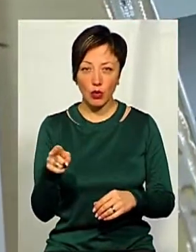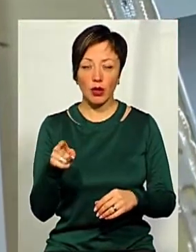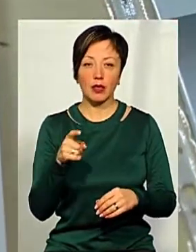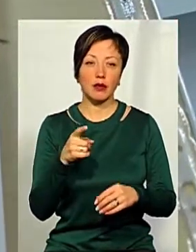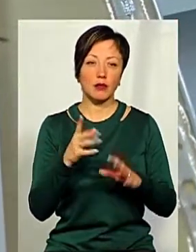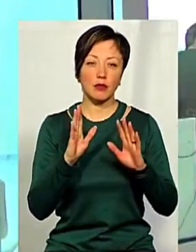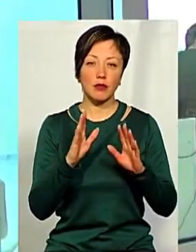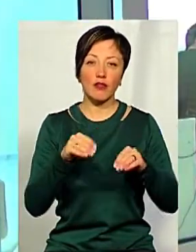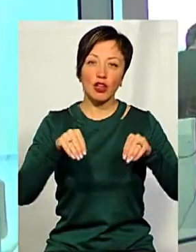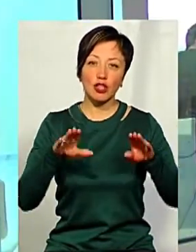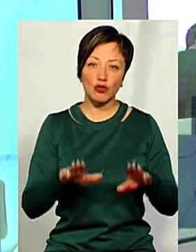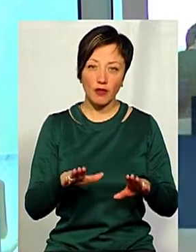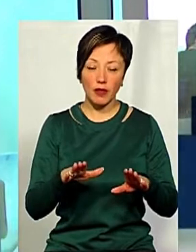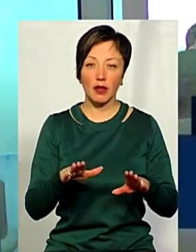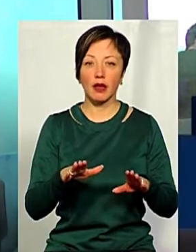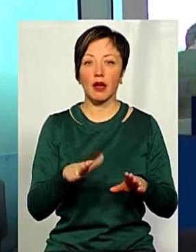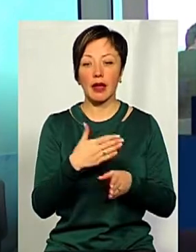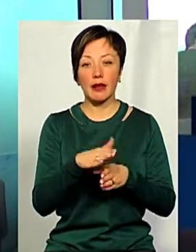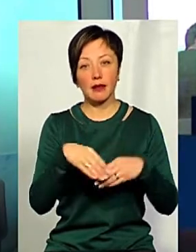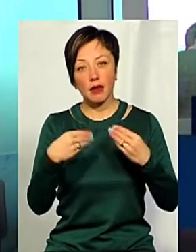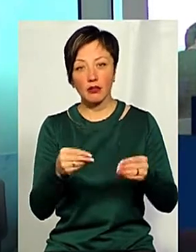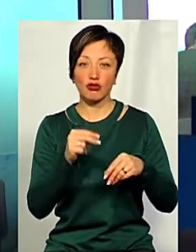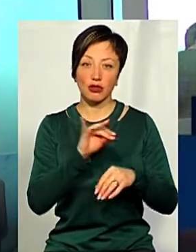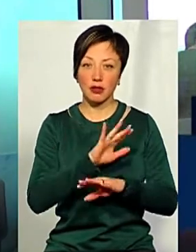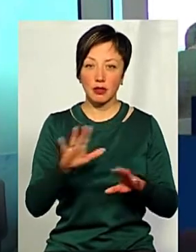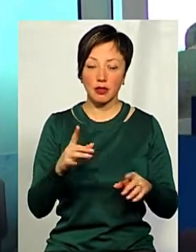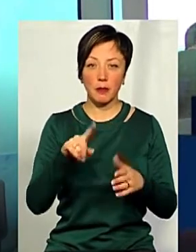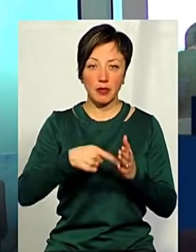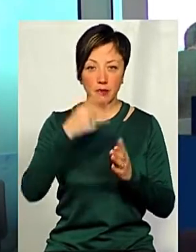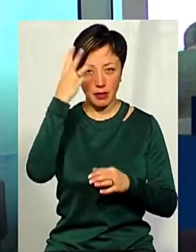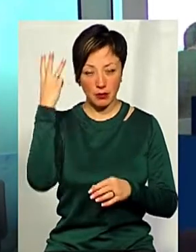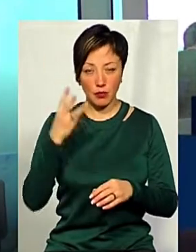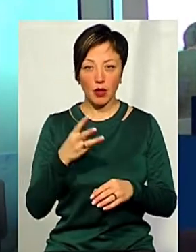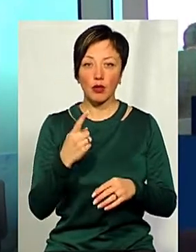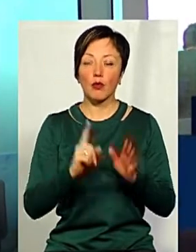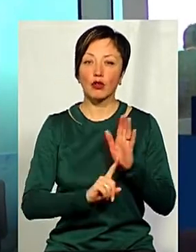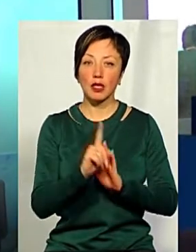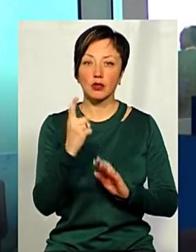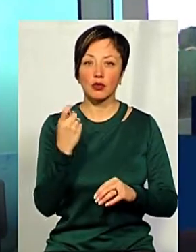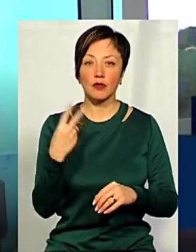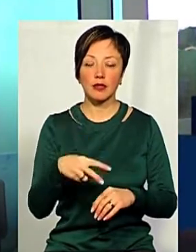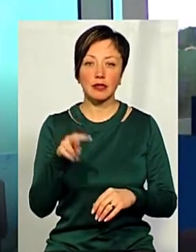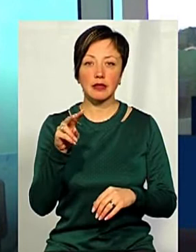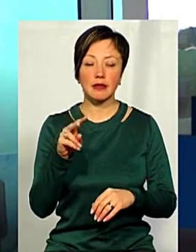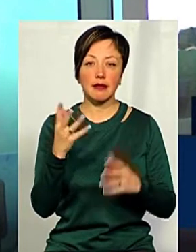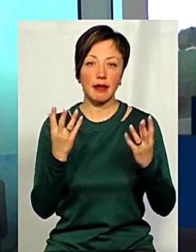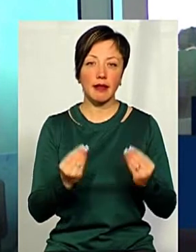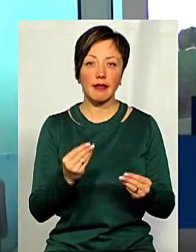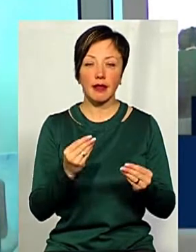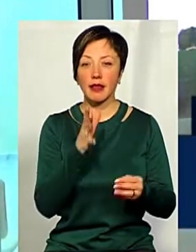кредит на будівництво. Офіційно розпочався 120-денний термін опублікування всіх тарифів,